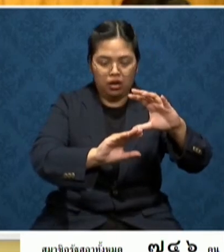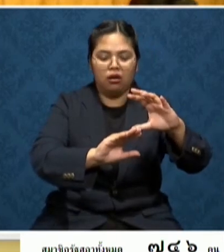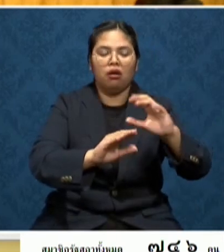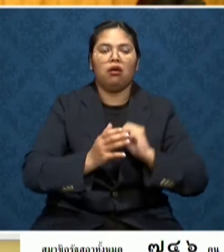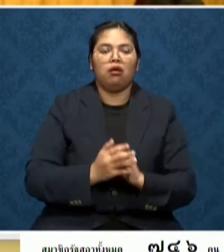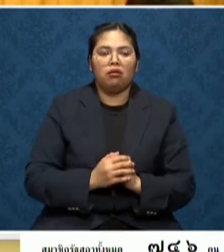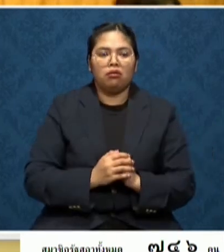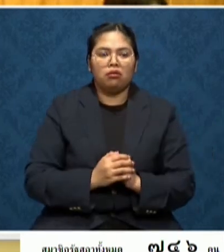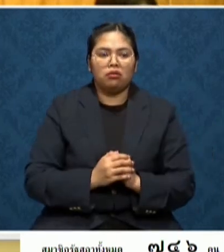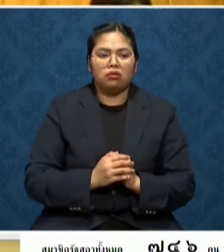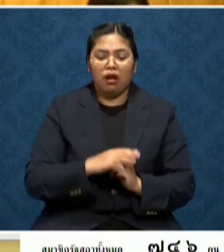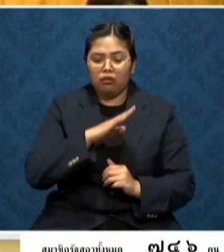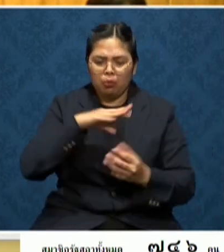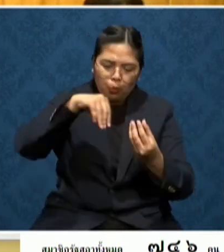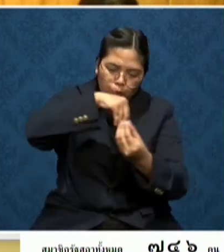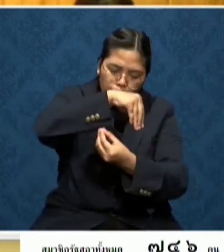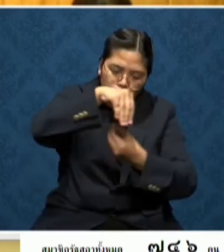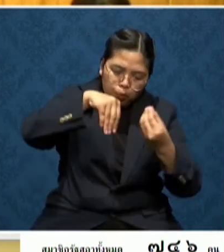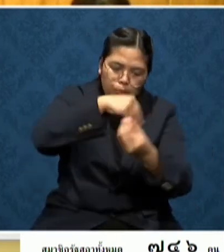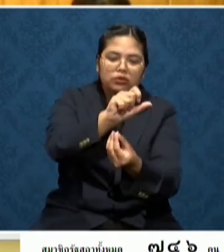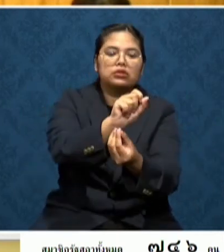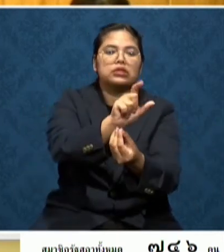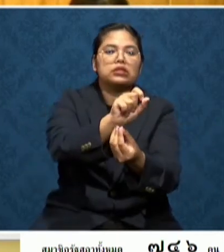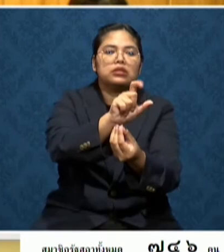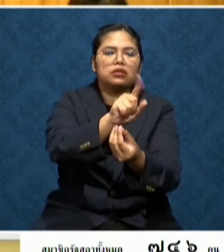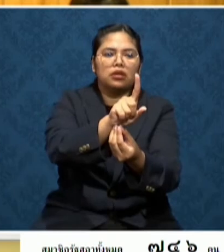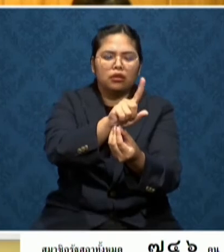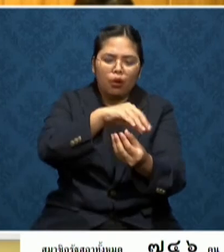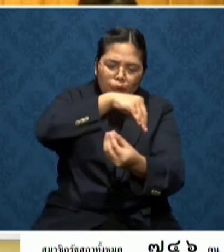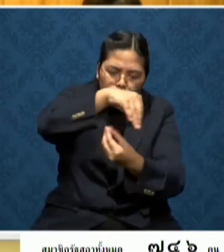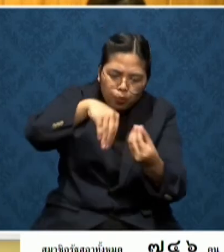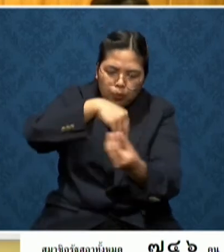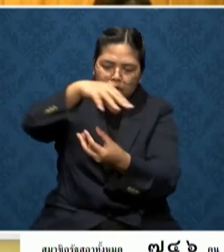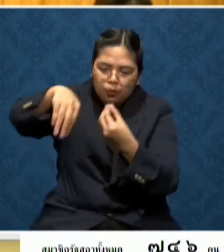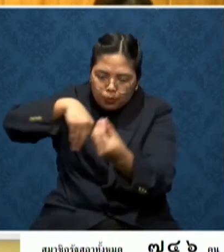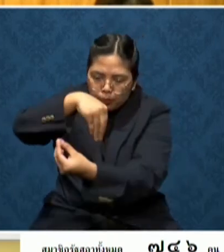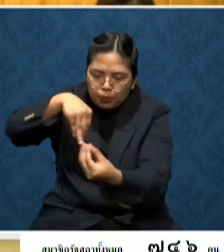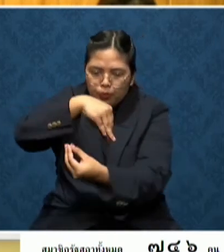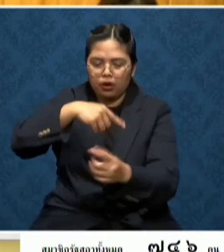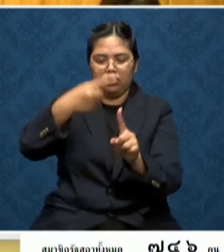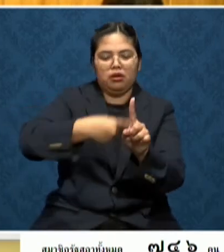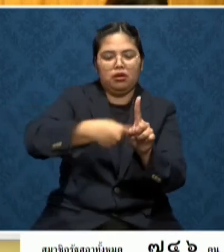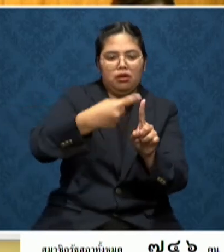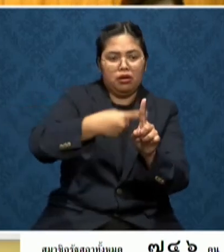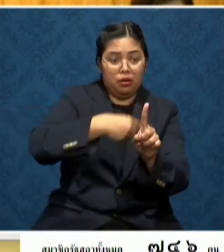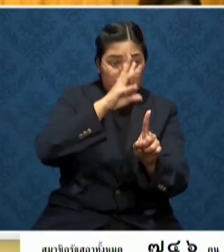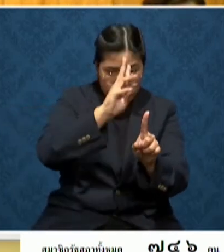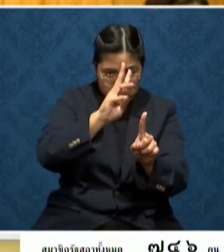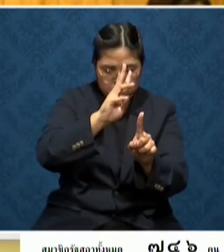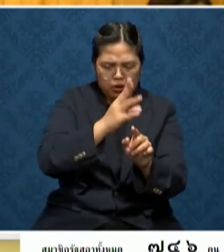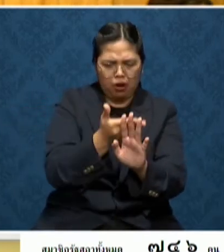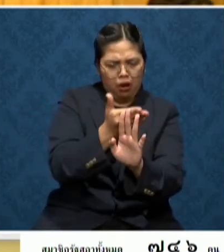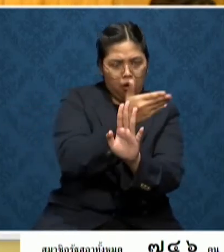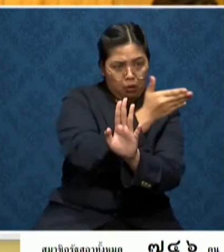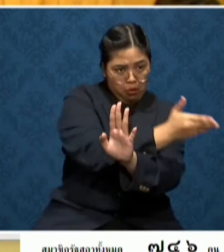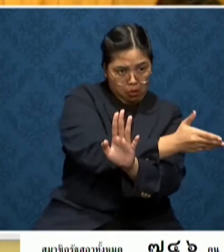เนี่ยนะครับเกิดการหมุนของเศรษฐกิจหลายรอบในรอบ 6เดือนแล้วก็ก่อน